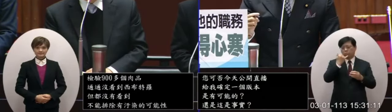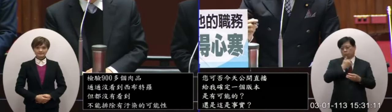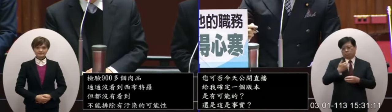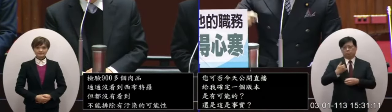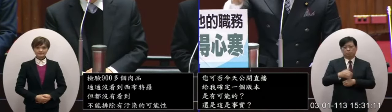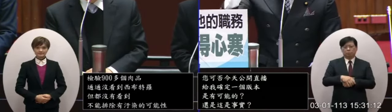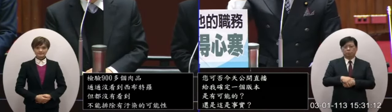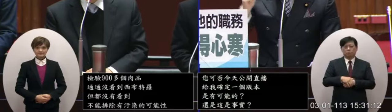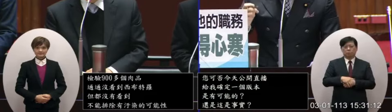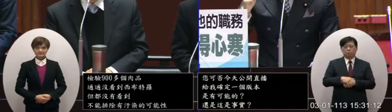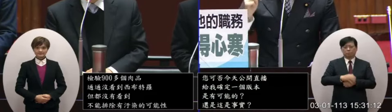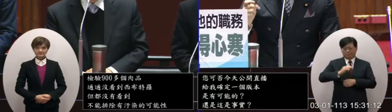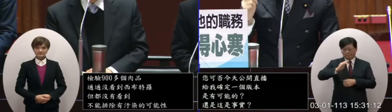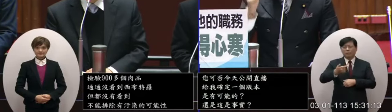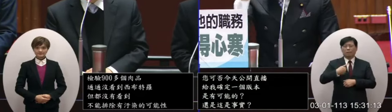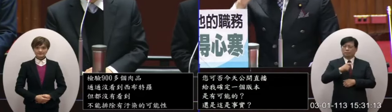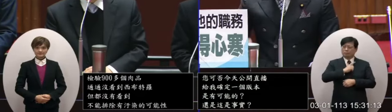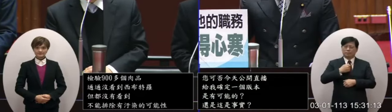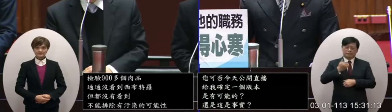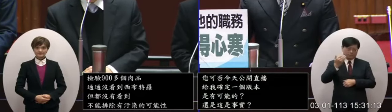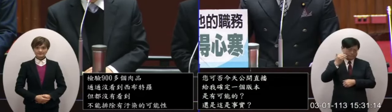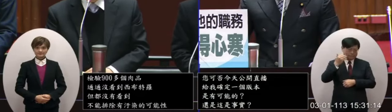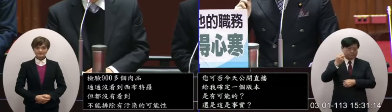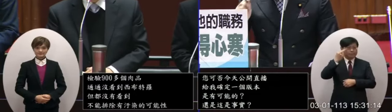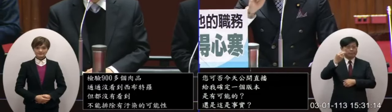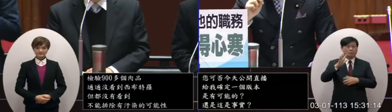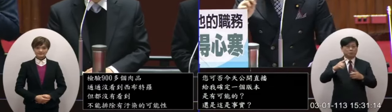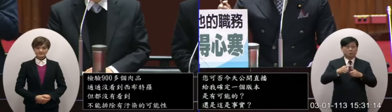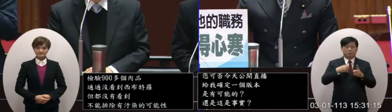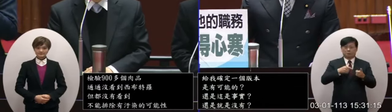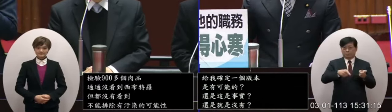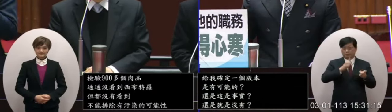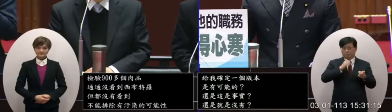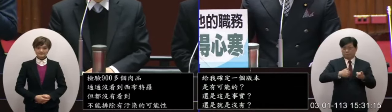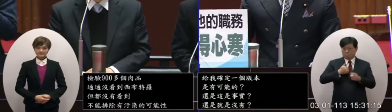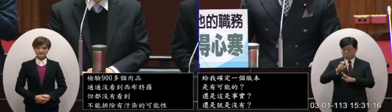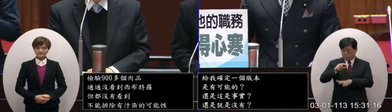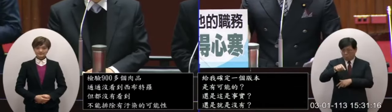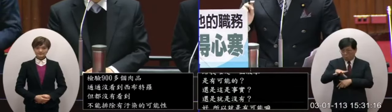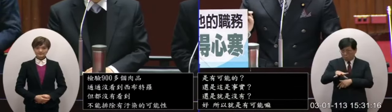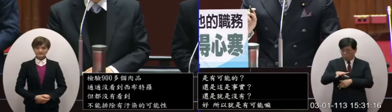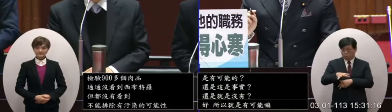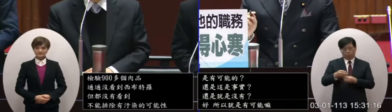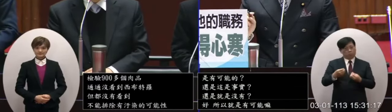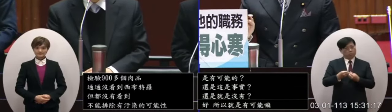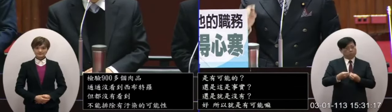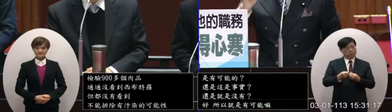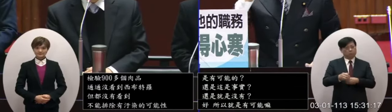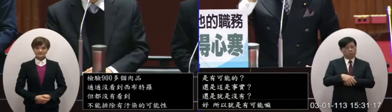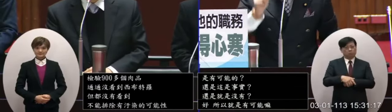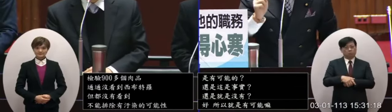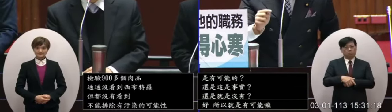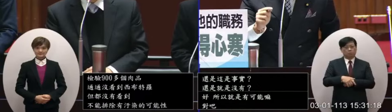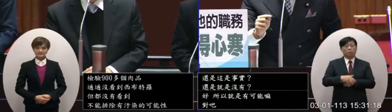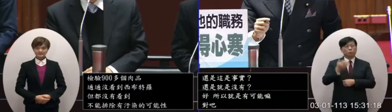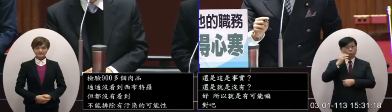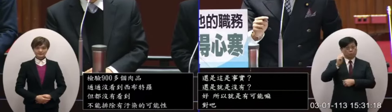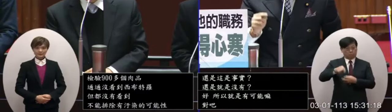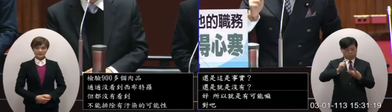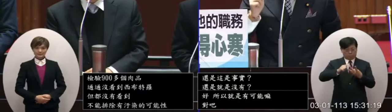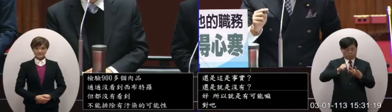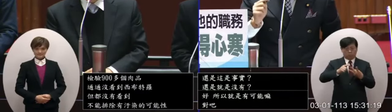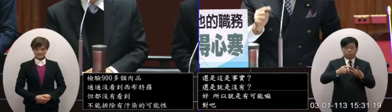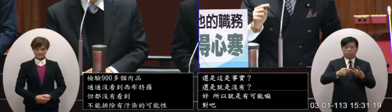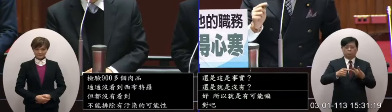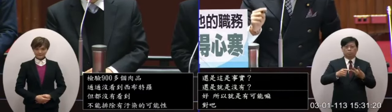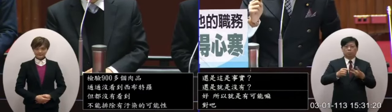能。但我很遗憾的是，有人说这是事实。哦，这一点，就这一点，